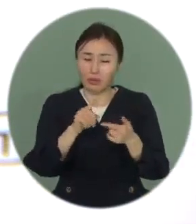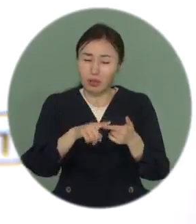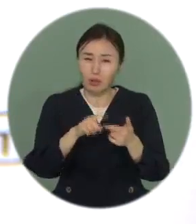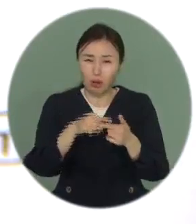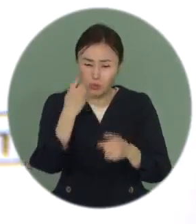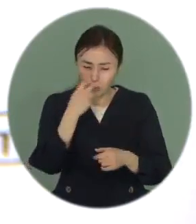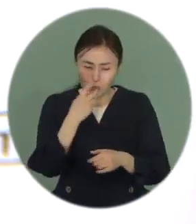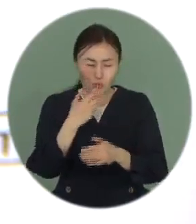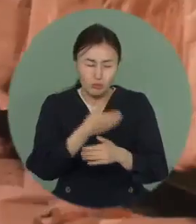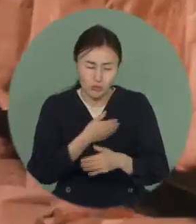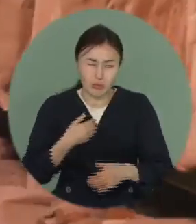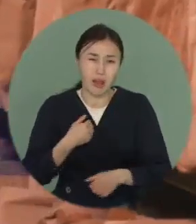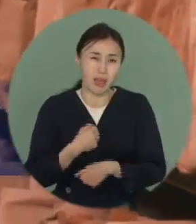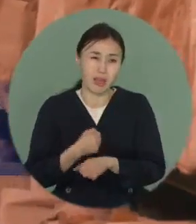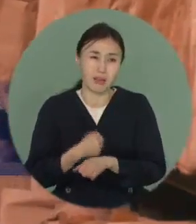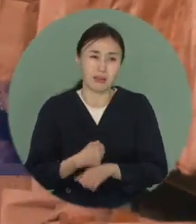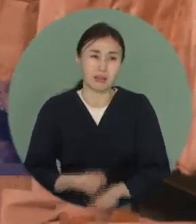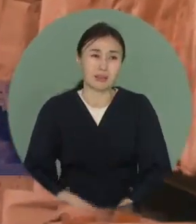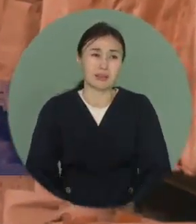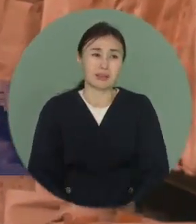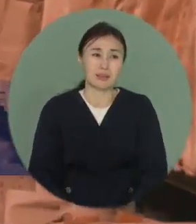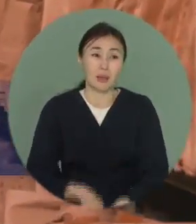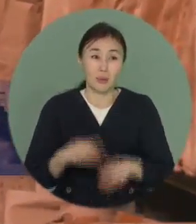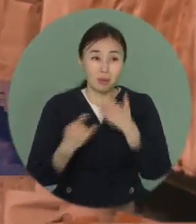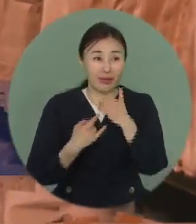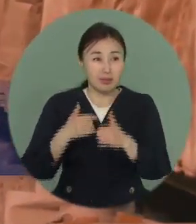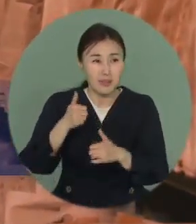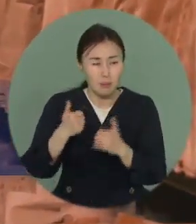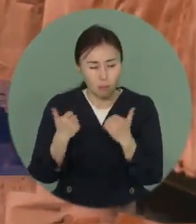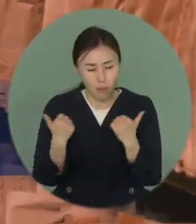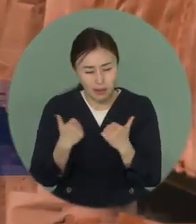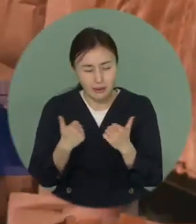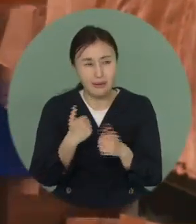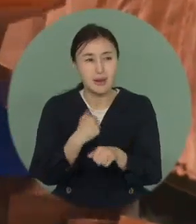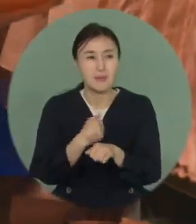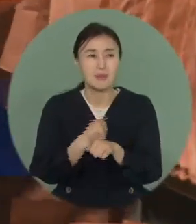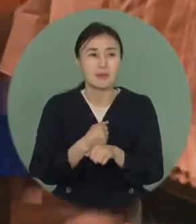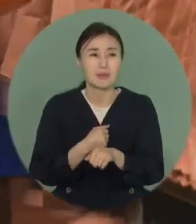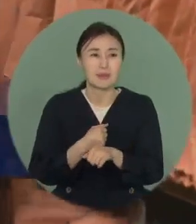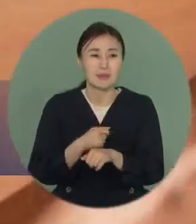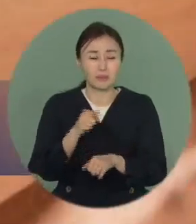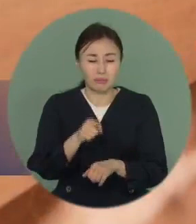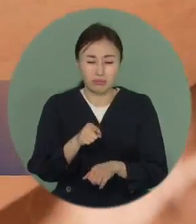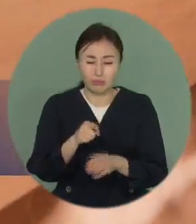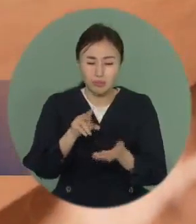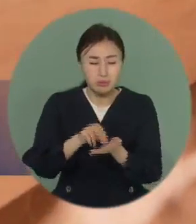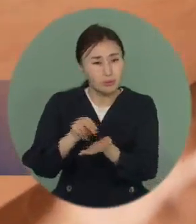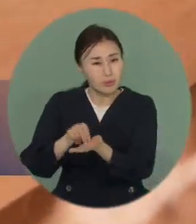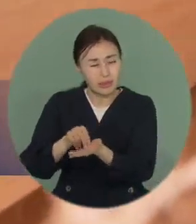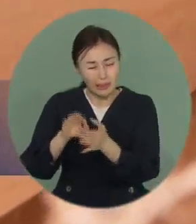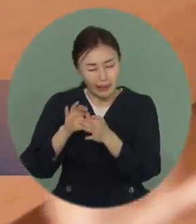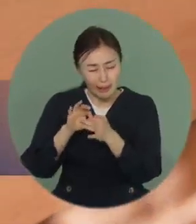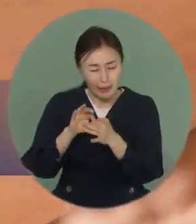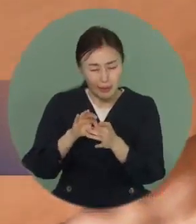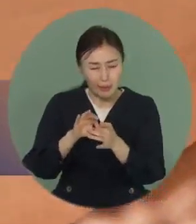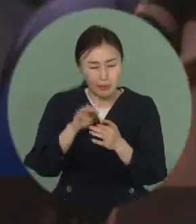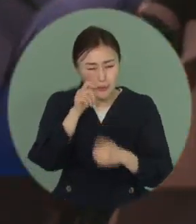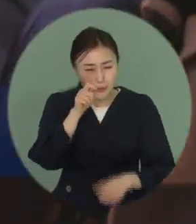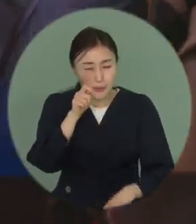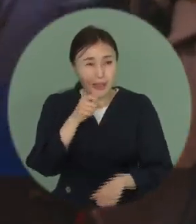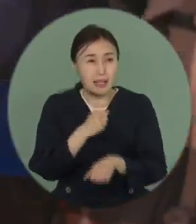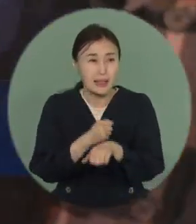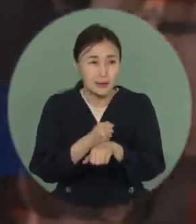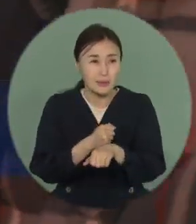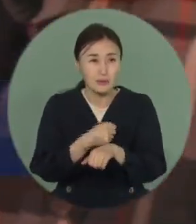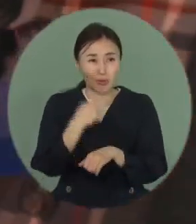했다는 겁니다 위원장이 이제 회의를 진행하면서 그 지적을 했고 그럼에도 불구하고 조